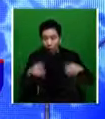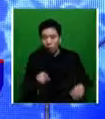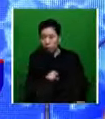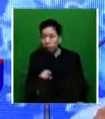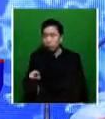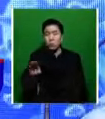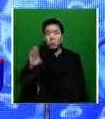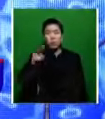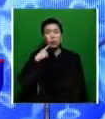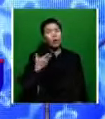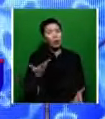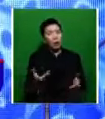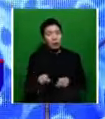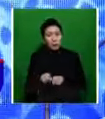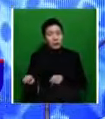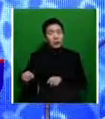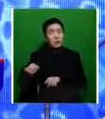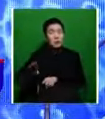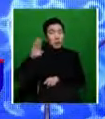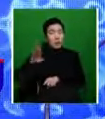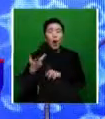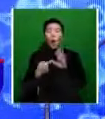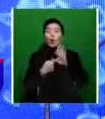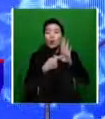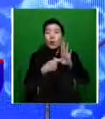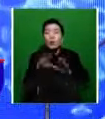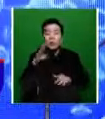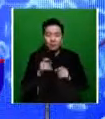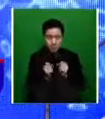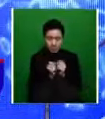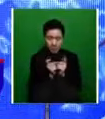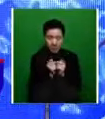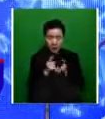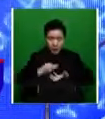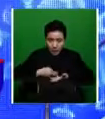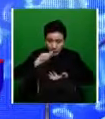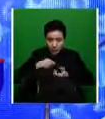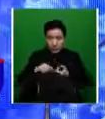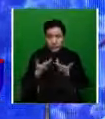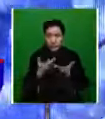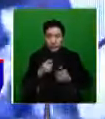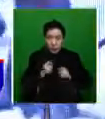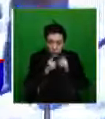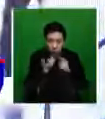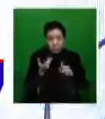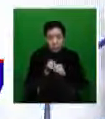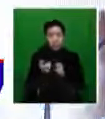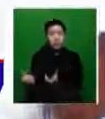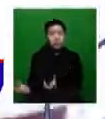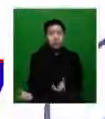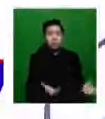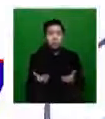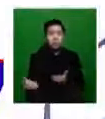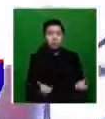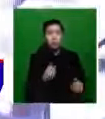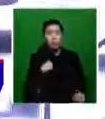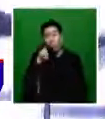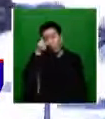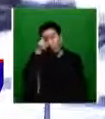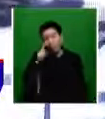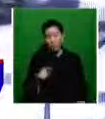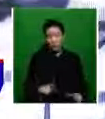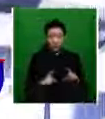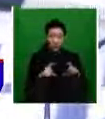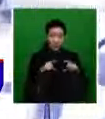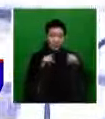ยืนยันทุกบริษัทยืนยันเลยนะครับอย่างเช่นบะหมี่กึ่งสำเร็จรูปอย่างเงี้ยนะครับวันนี้ผลิตได้10ถึง15ล้านซ